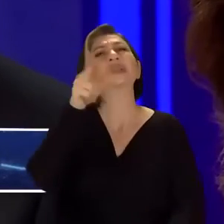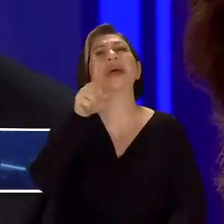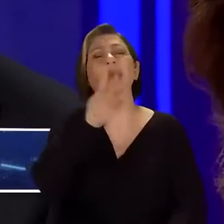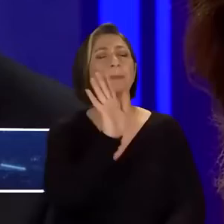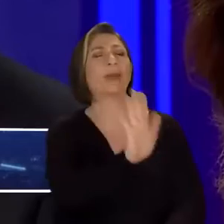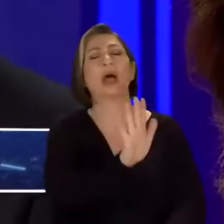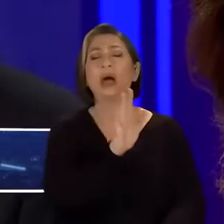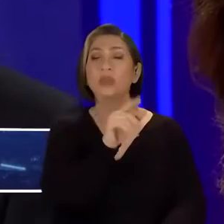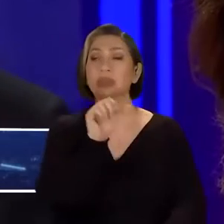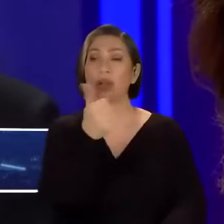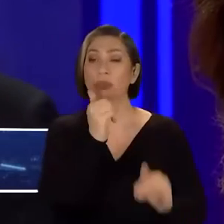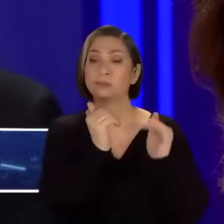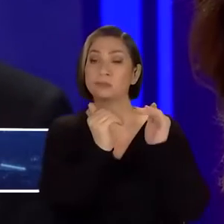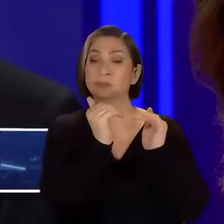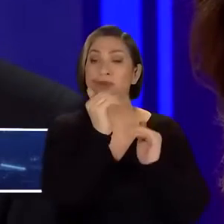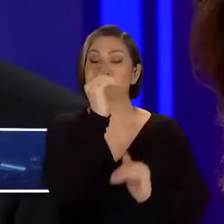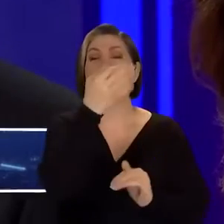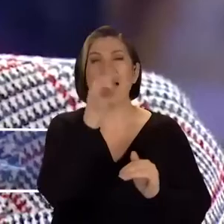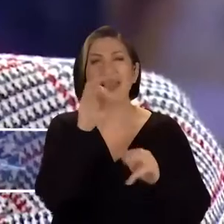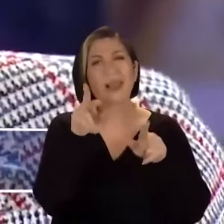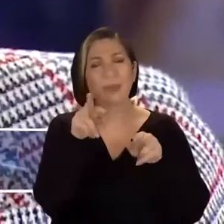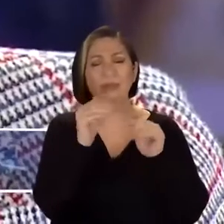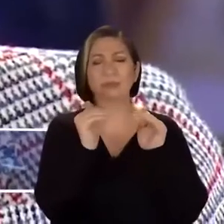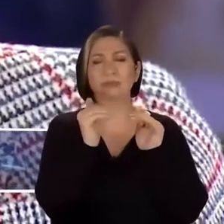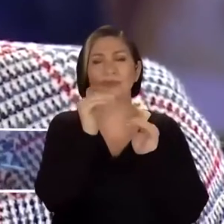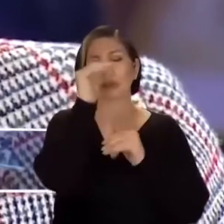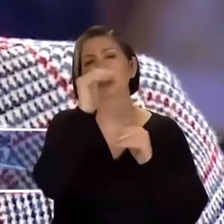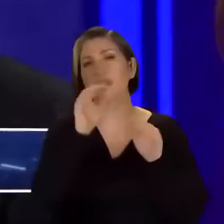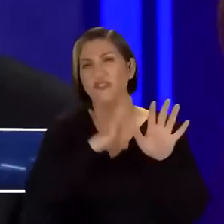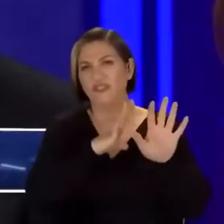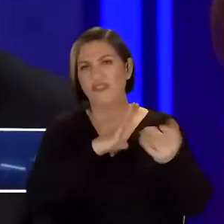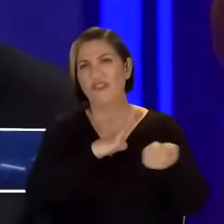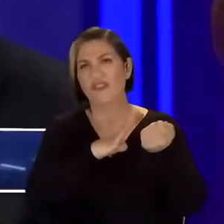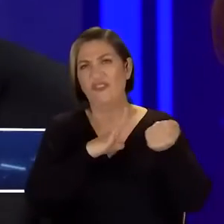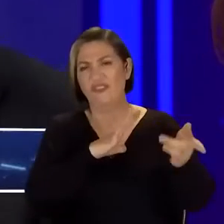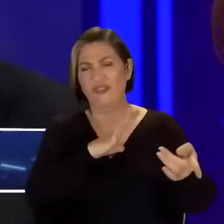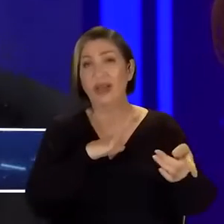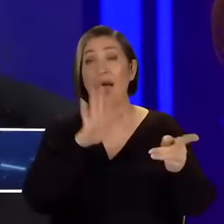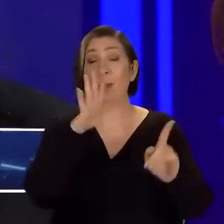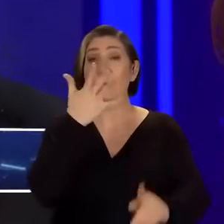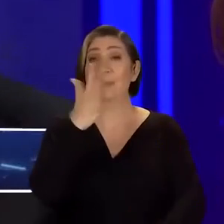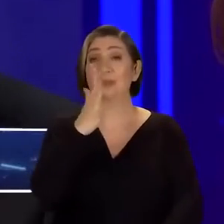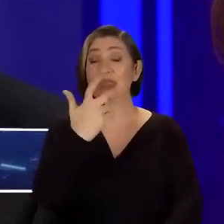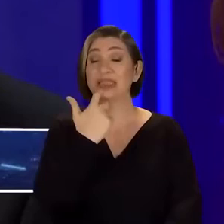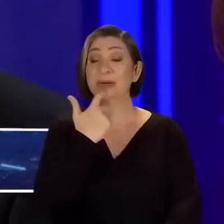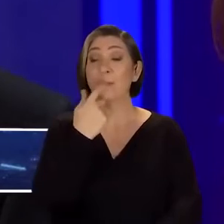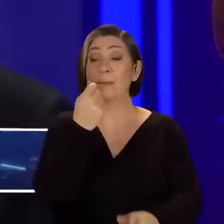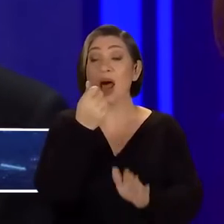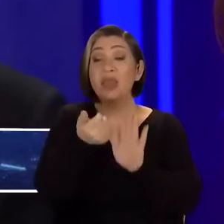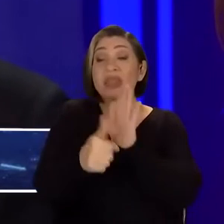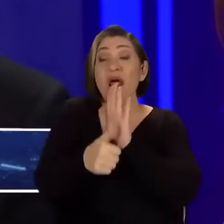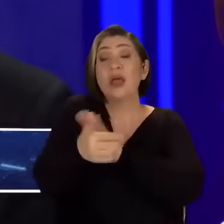etmek, altın örneğinde olduğu gibi için kullanılıyor. Şimdi bir de 5000 yıllık para